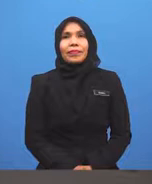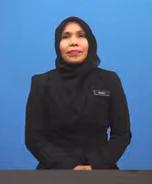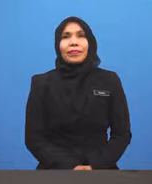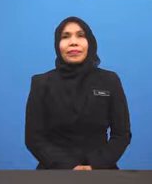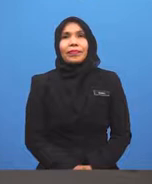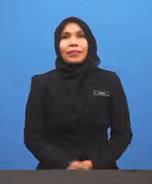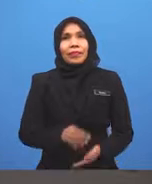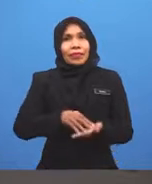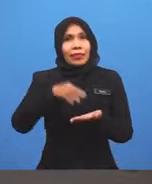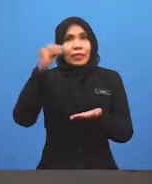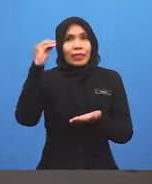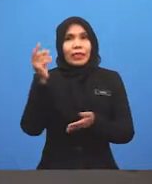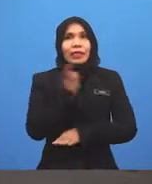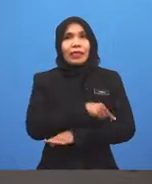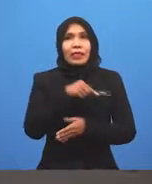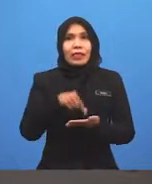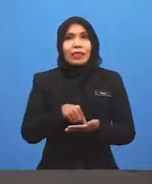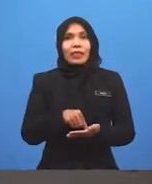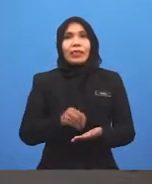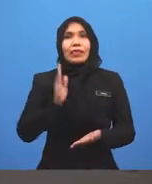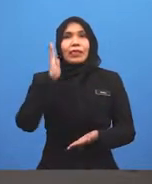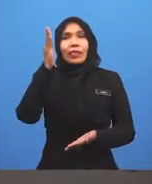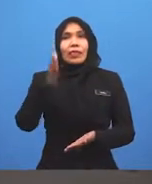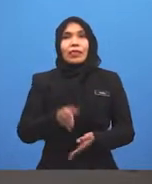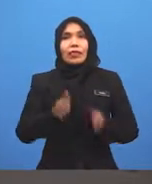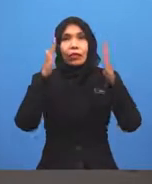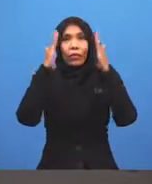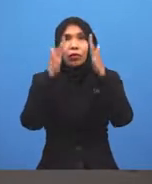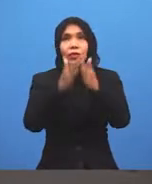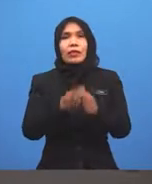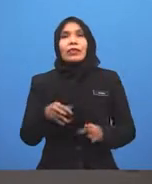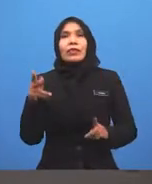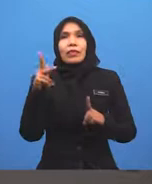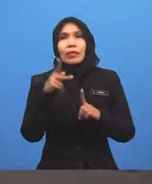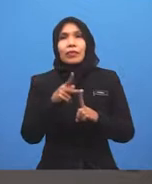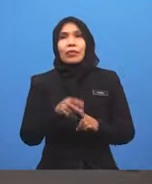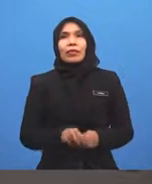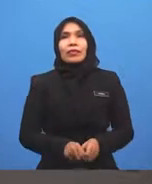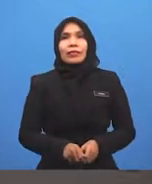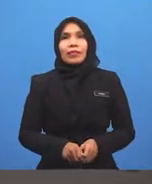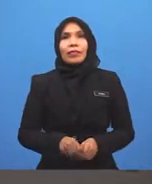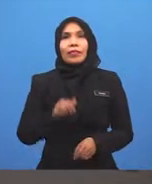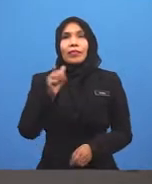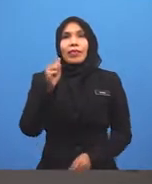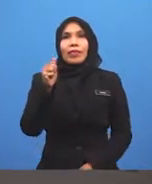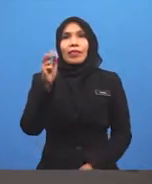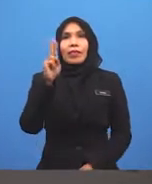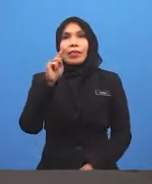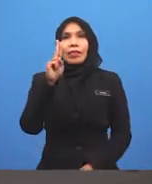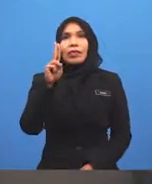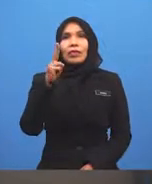Sesi pembelajaran kita pada hari ini akan memberi fokus kepada aplikasi aruhan